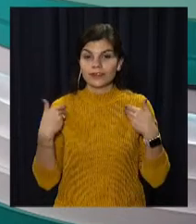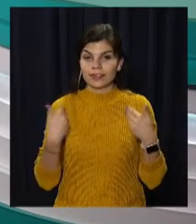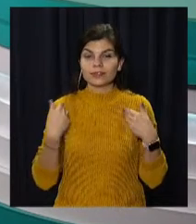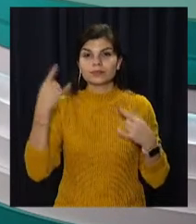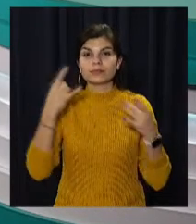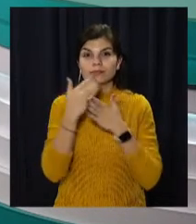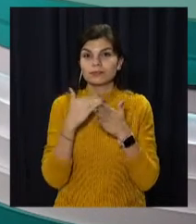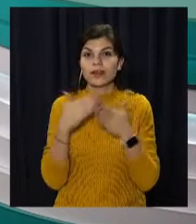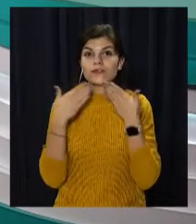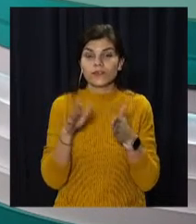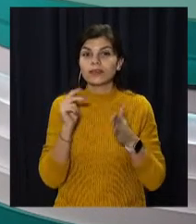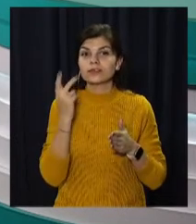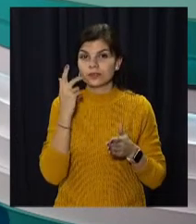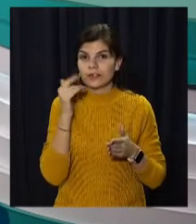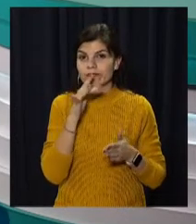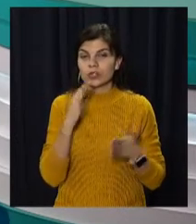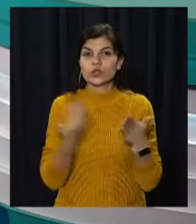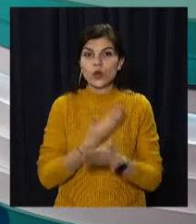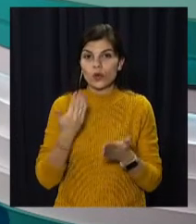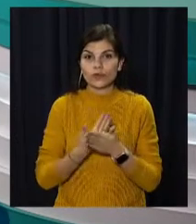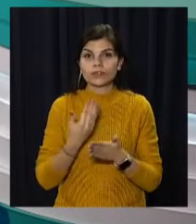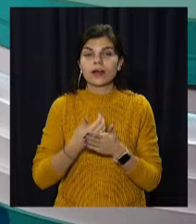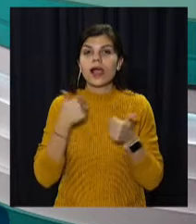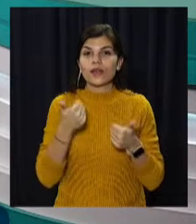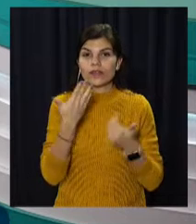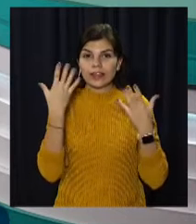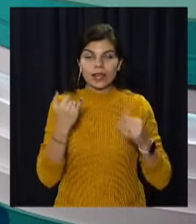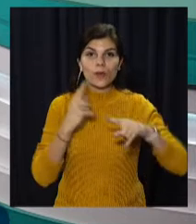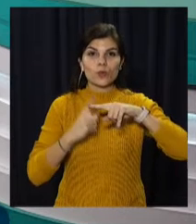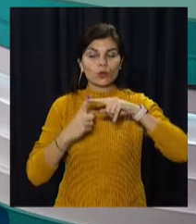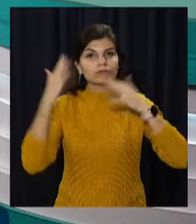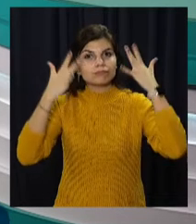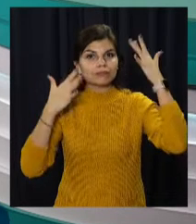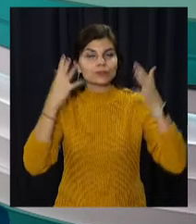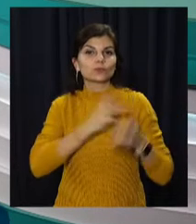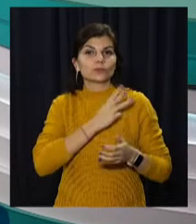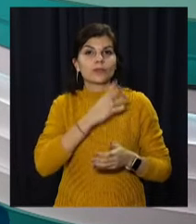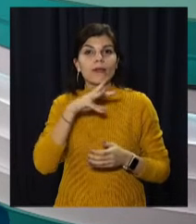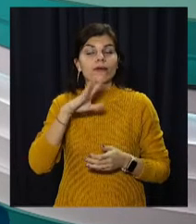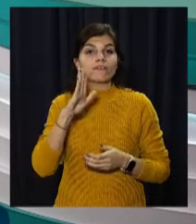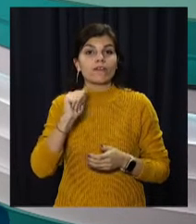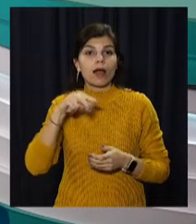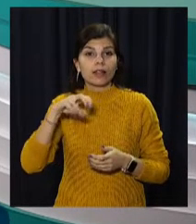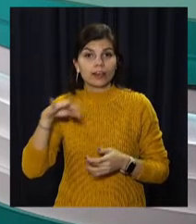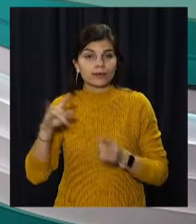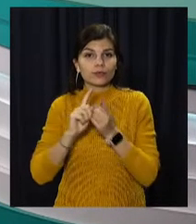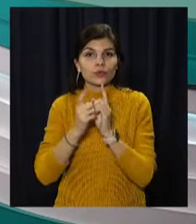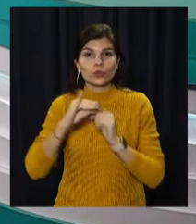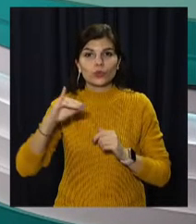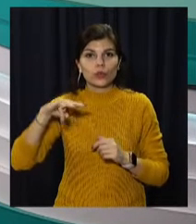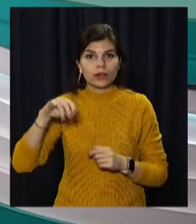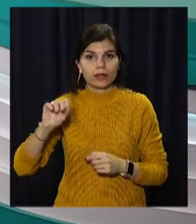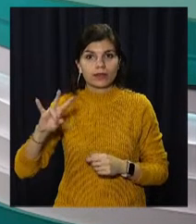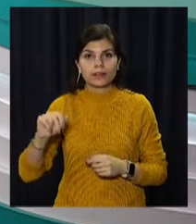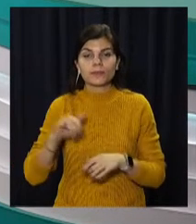Вітаю! З вами телеканал «Відкритий». Як завжди, о цій порі новини. Гарного дня та позитивних думок вам бажають Валерія Майна та суддоперекладачка